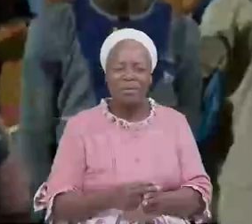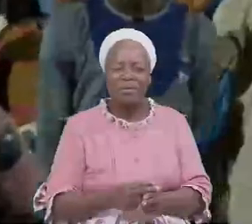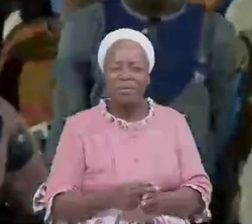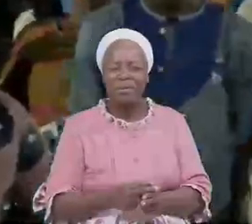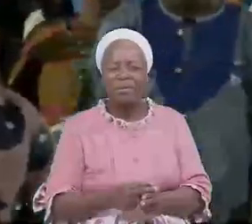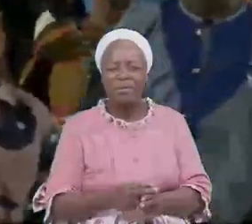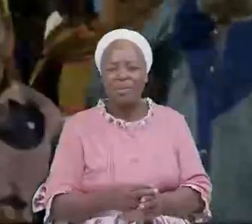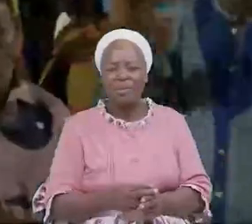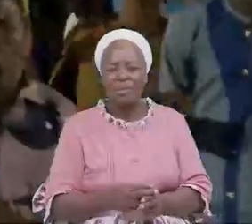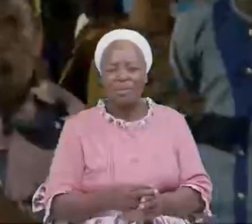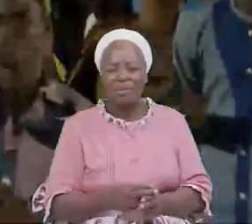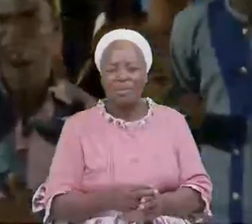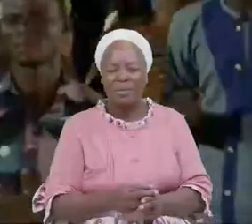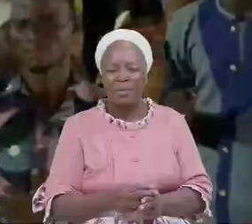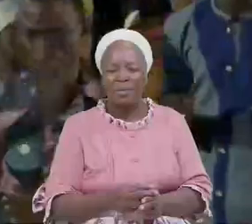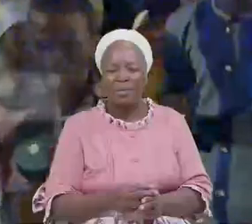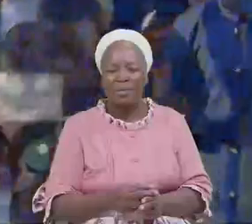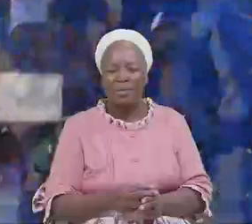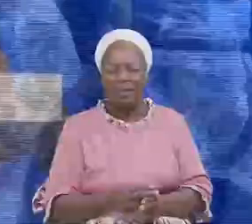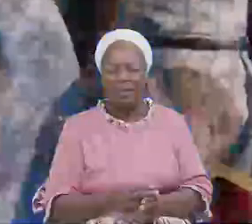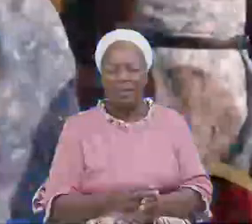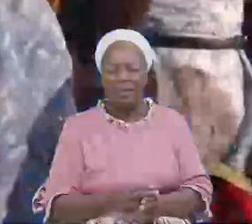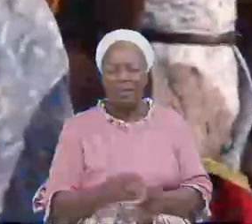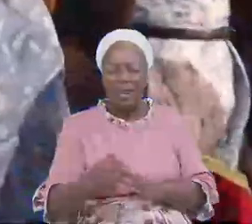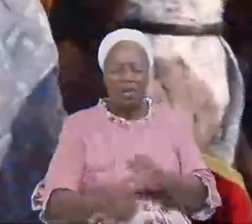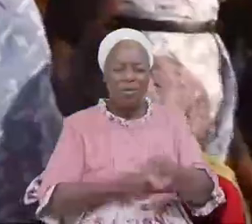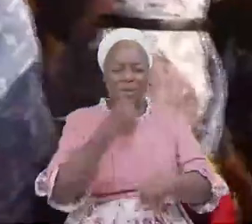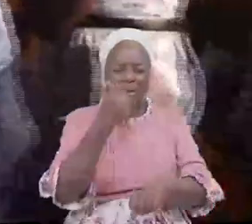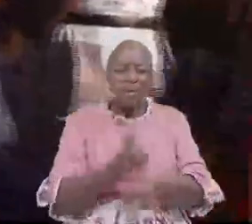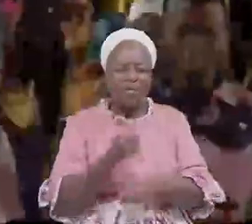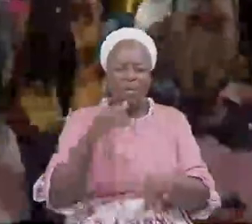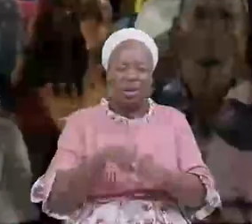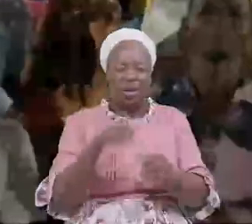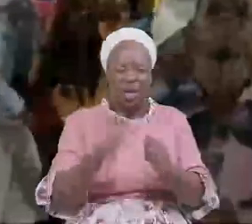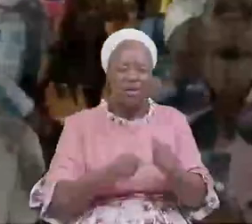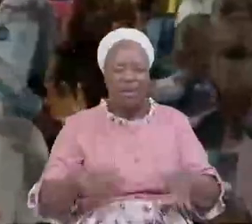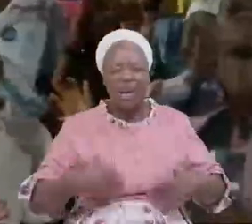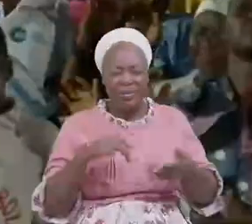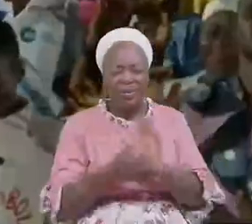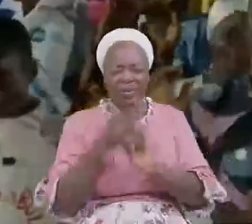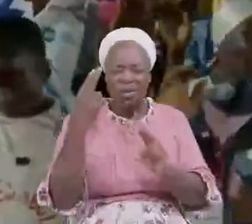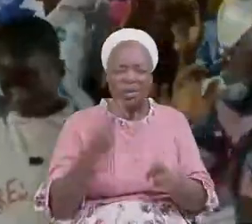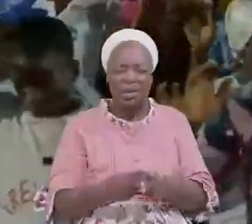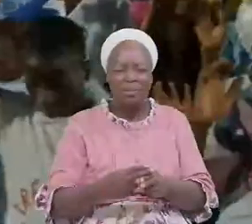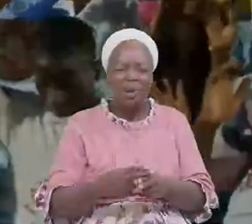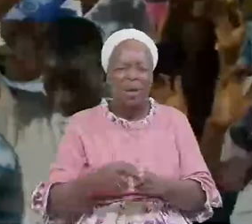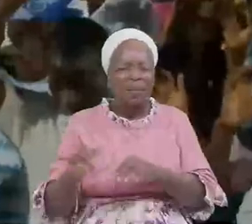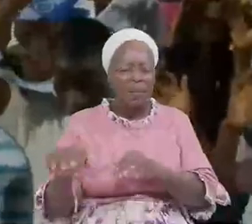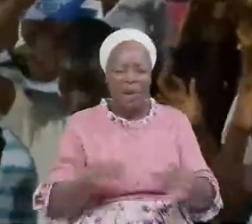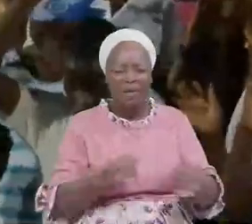Jésus. La confirmation dans chaque vie maintenant.